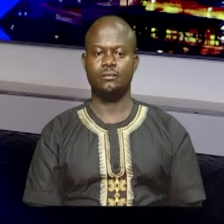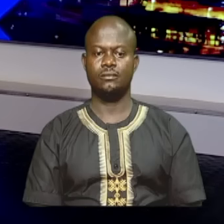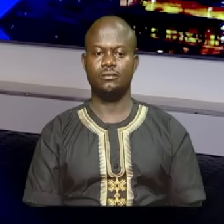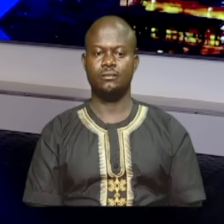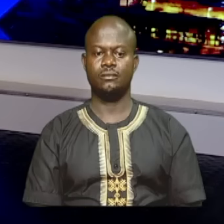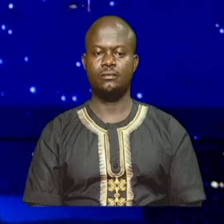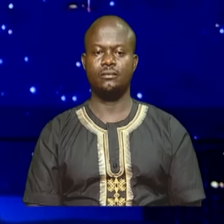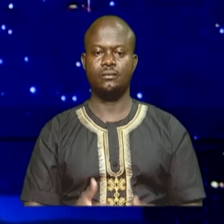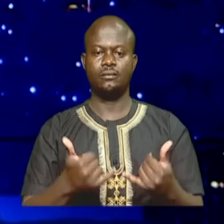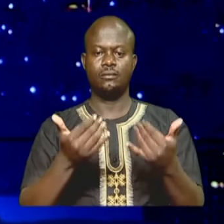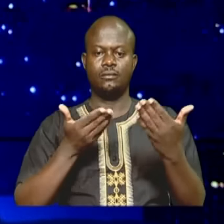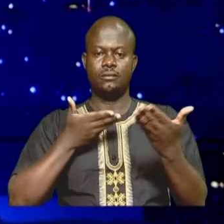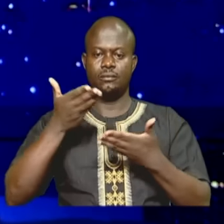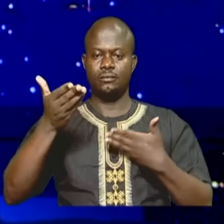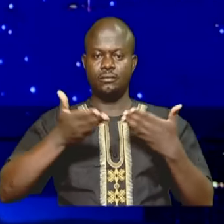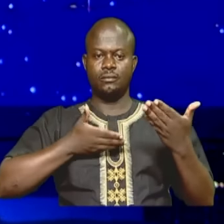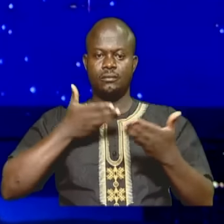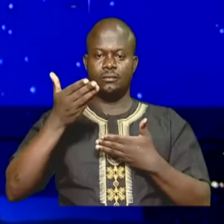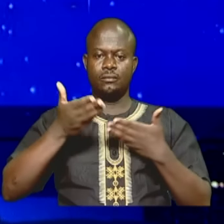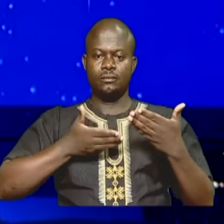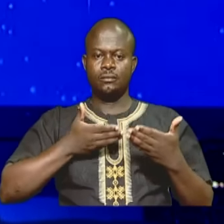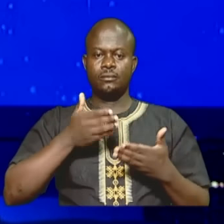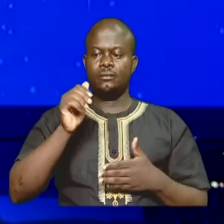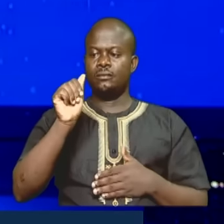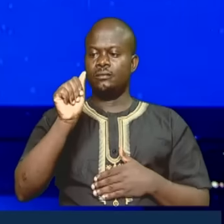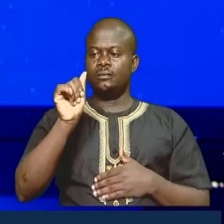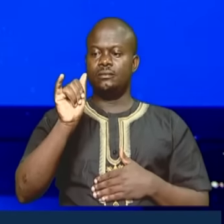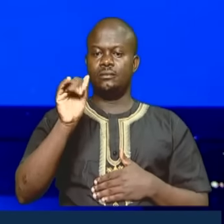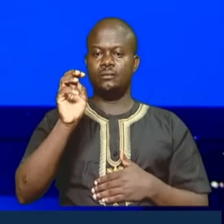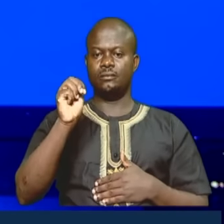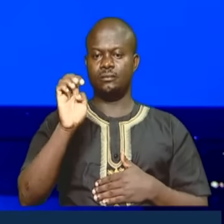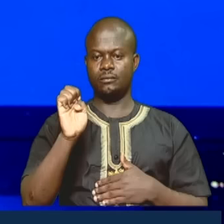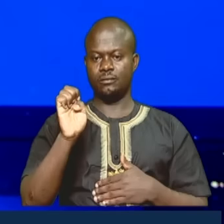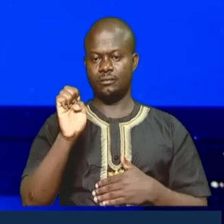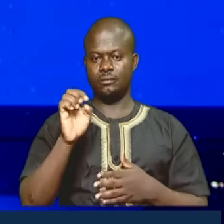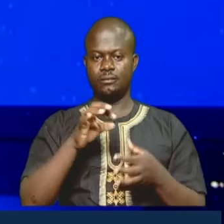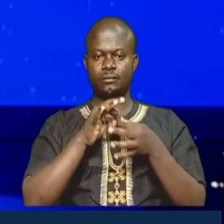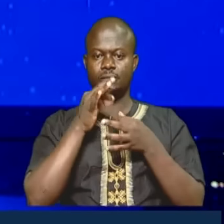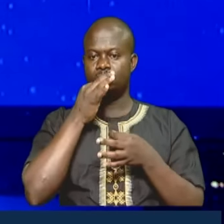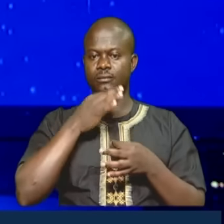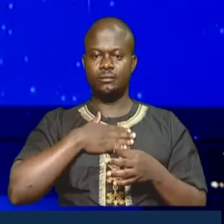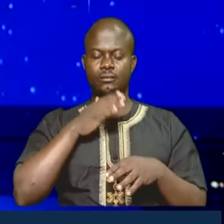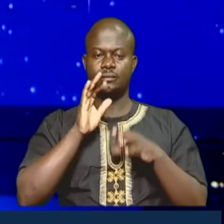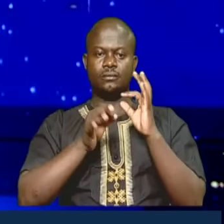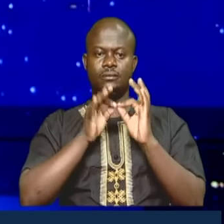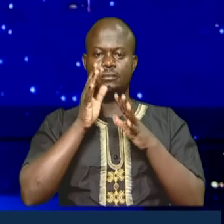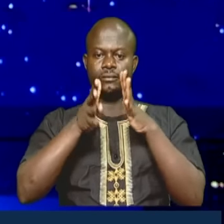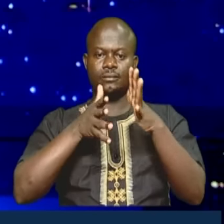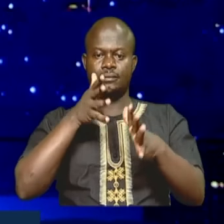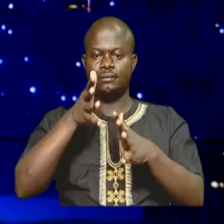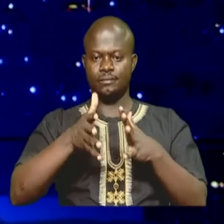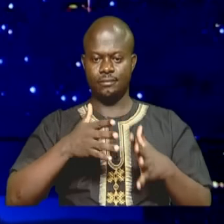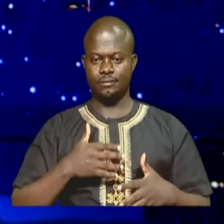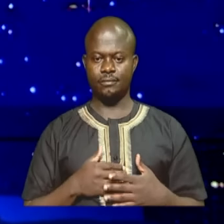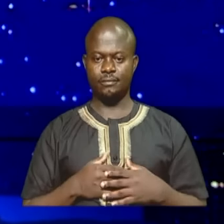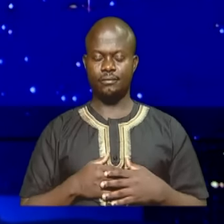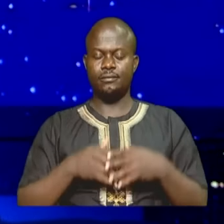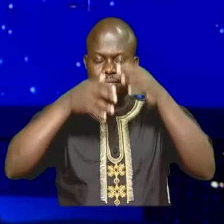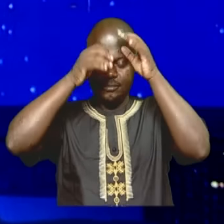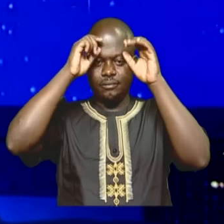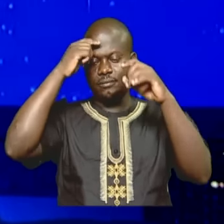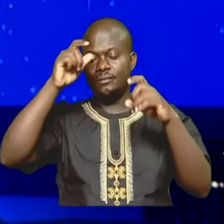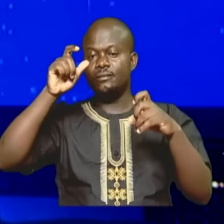Ikaze mu makuru ku byo burambuye muri kumwe nanjye Aime Beauté Mushashi mfatanije na Fidèle Elisabe Imbuto. Perezida Paul